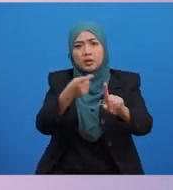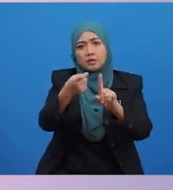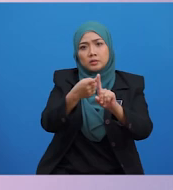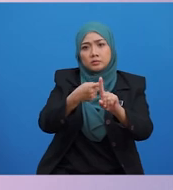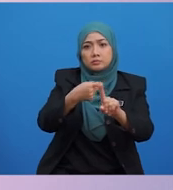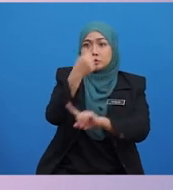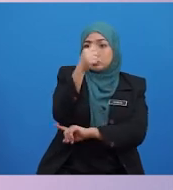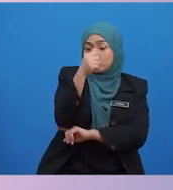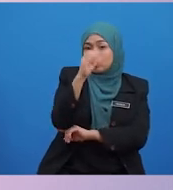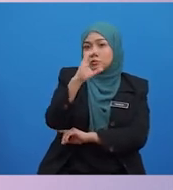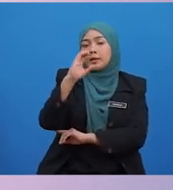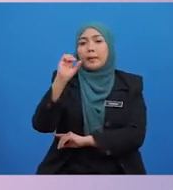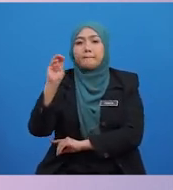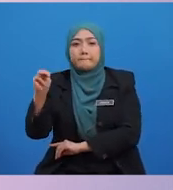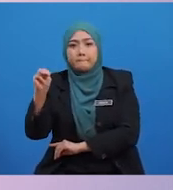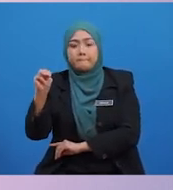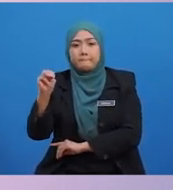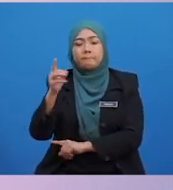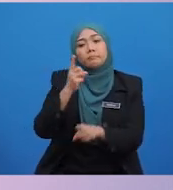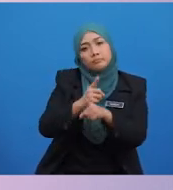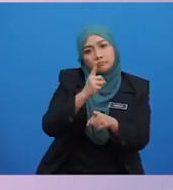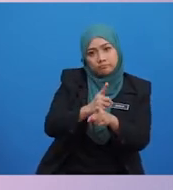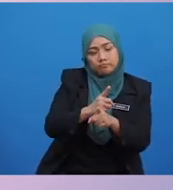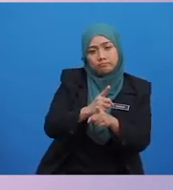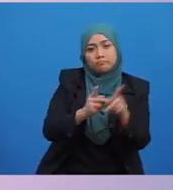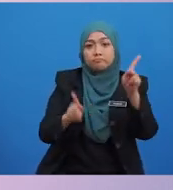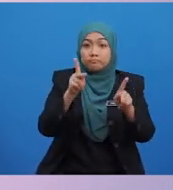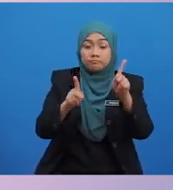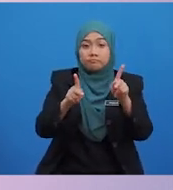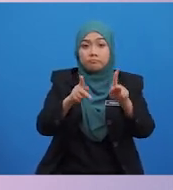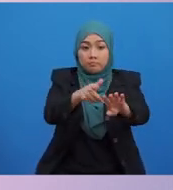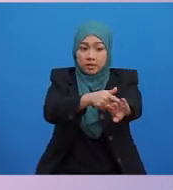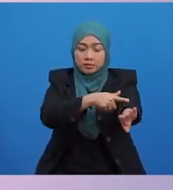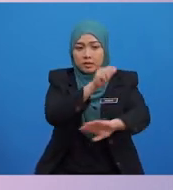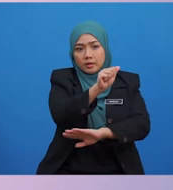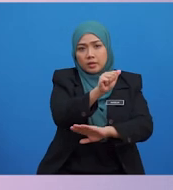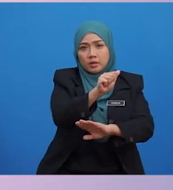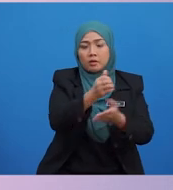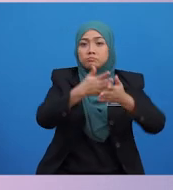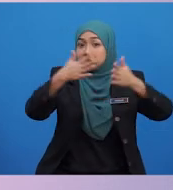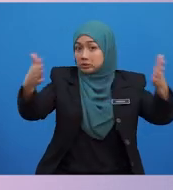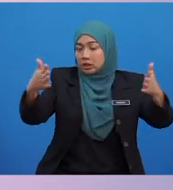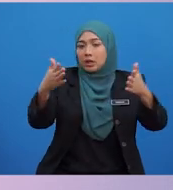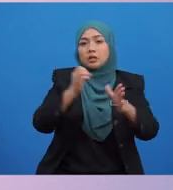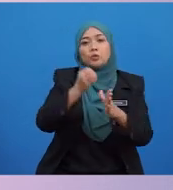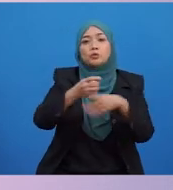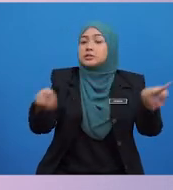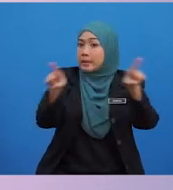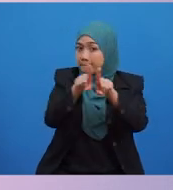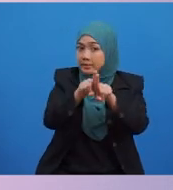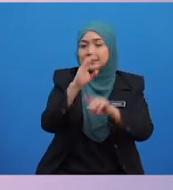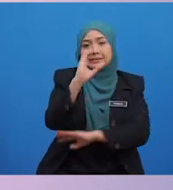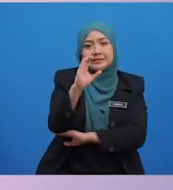10 cm Iya betul jika panjang yg lebih besar atau sama dengan